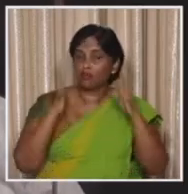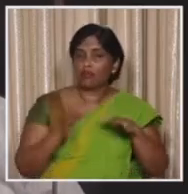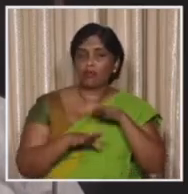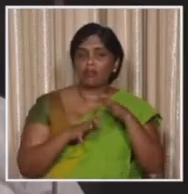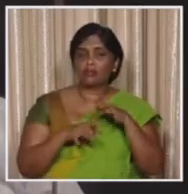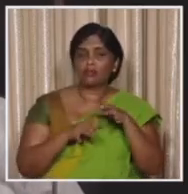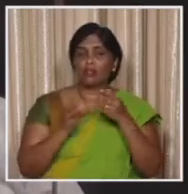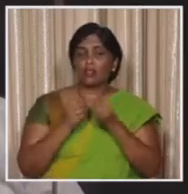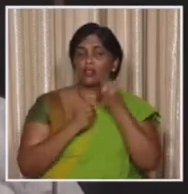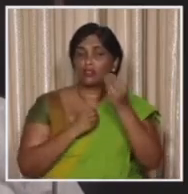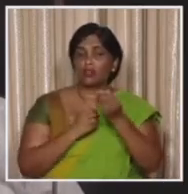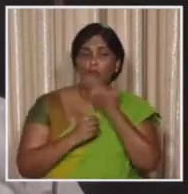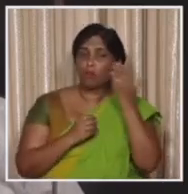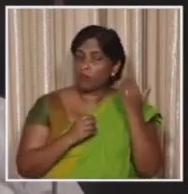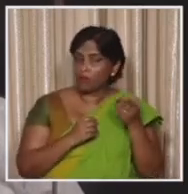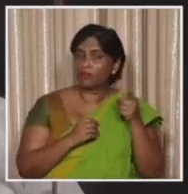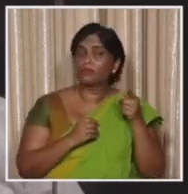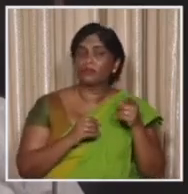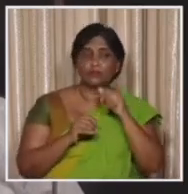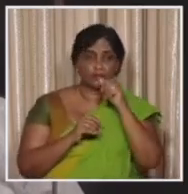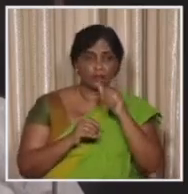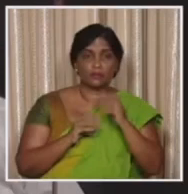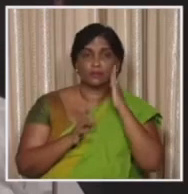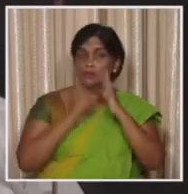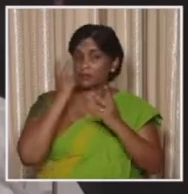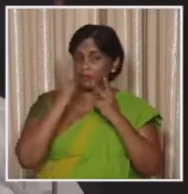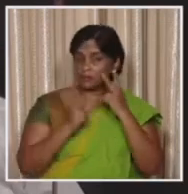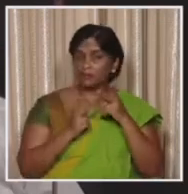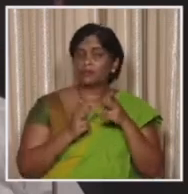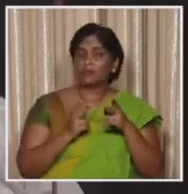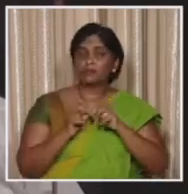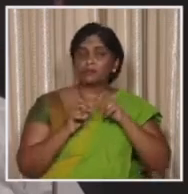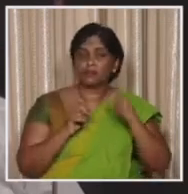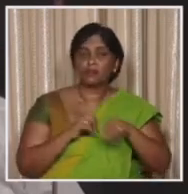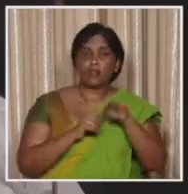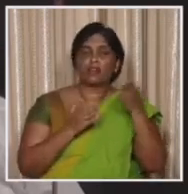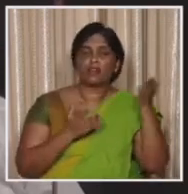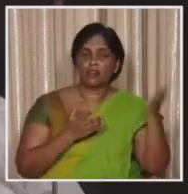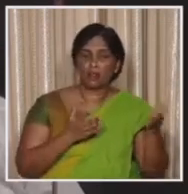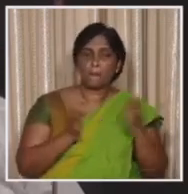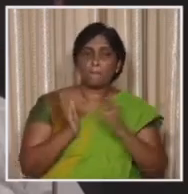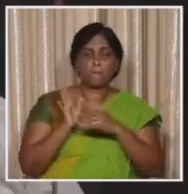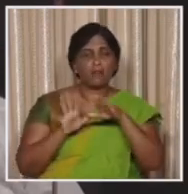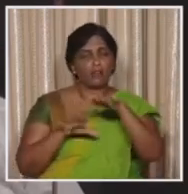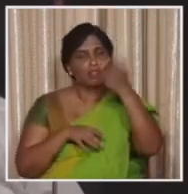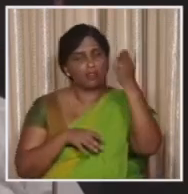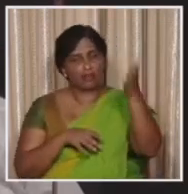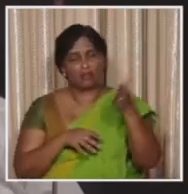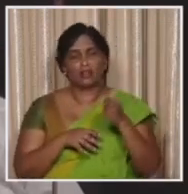ඉඩම් කර දෙන්න ප්‍රමාණයක් තියෙනවද, අතවසම සංචාරක මණ්ඩලෙටත් ඉඩම් තියෙනවා, මහවැලියෙත් ඉඩම්